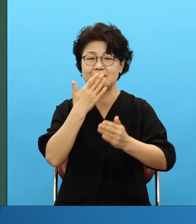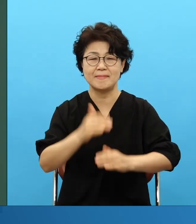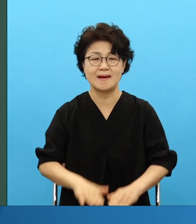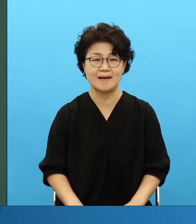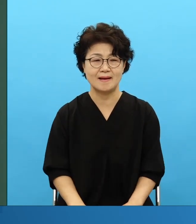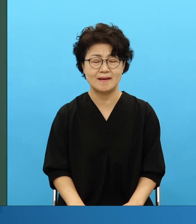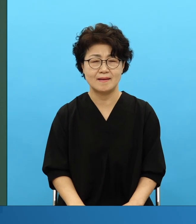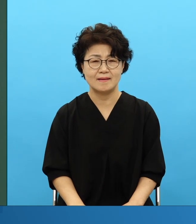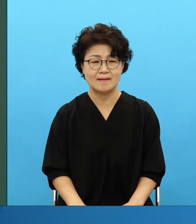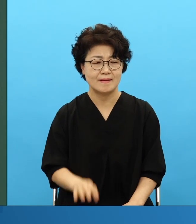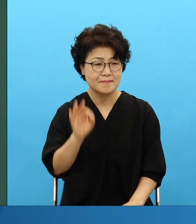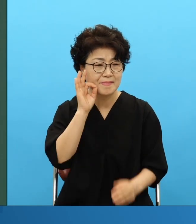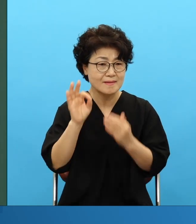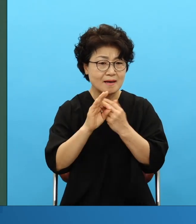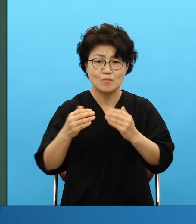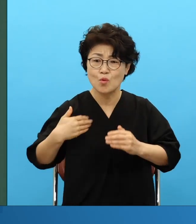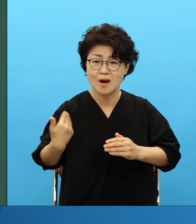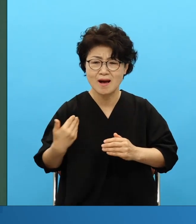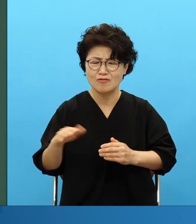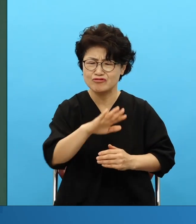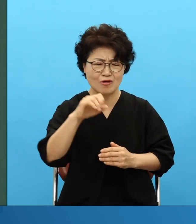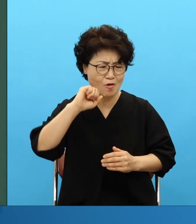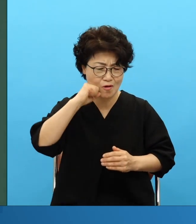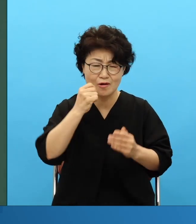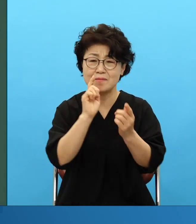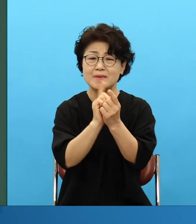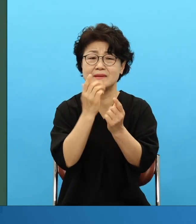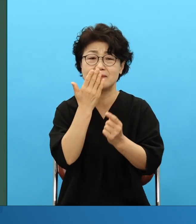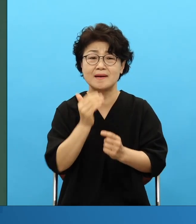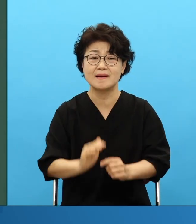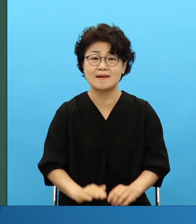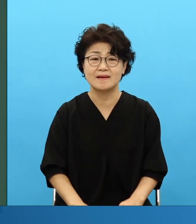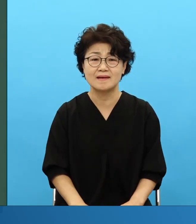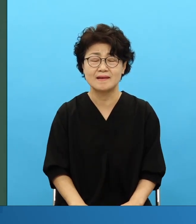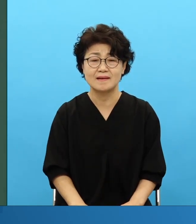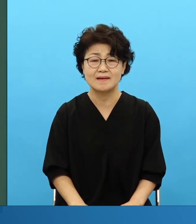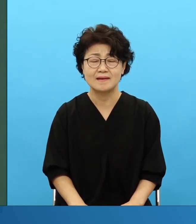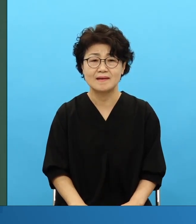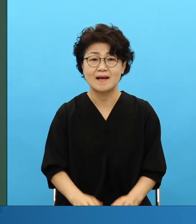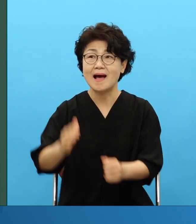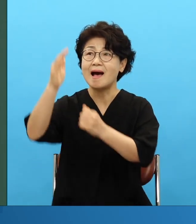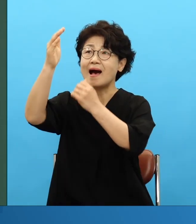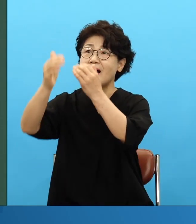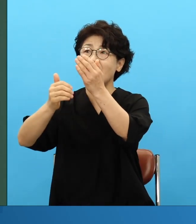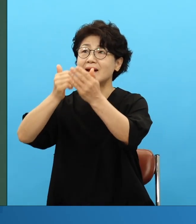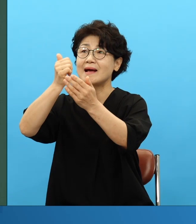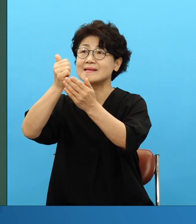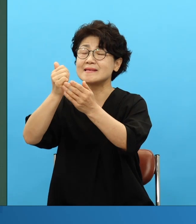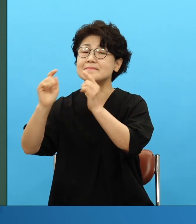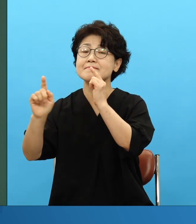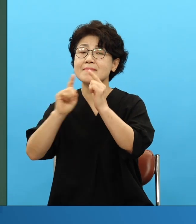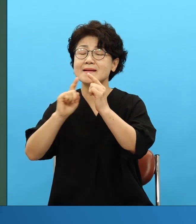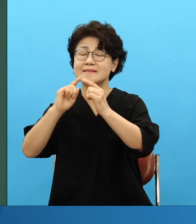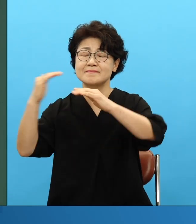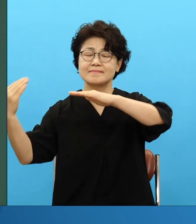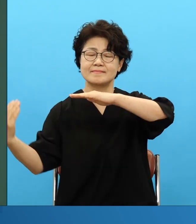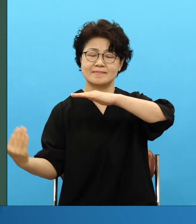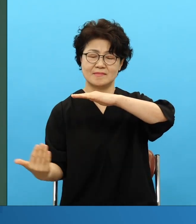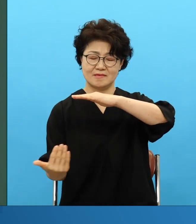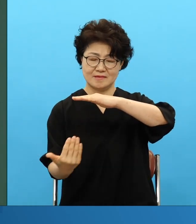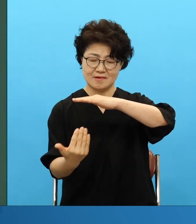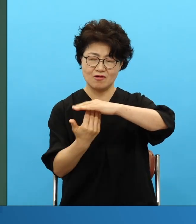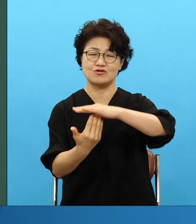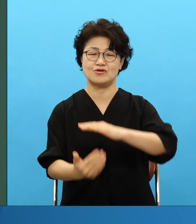know this, it becomes difficult. 하나님 절대 언약이 보여야 하나님의 말씀이 성취되는 이 부분에